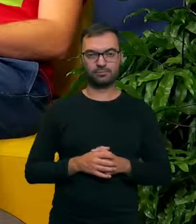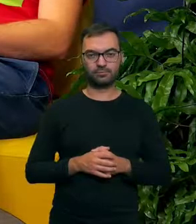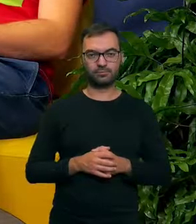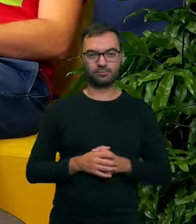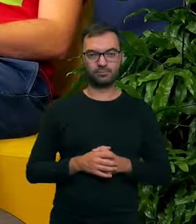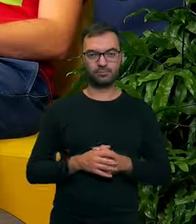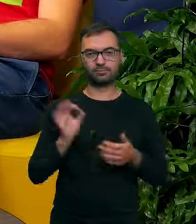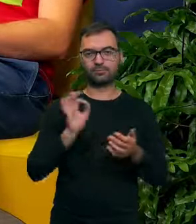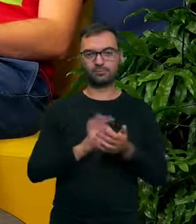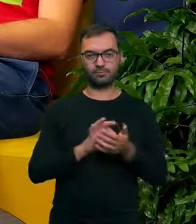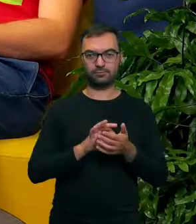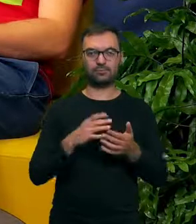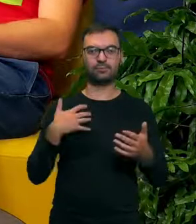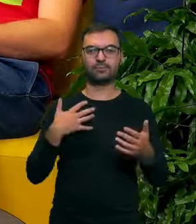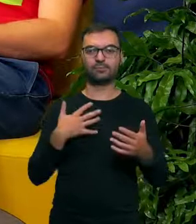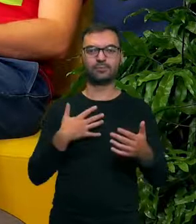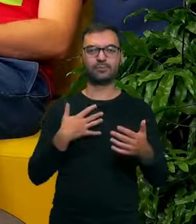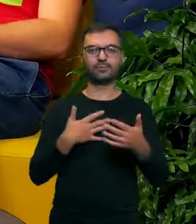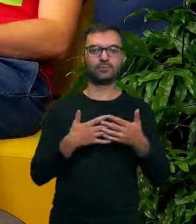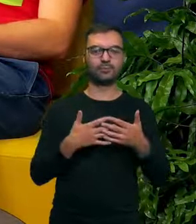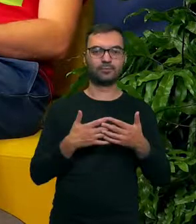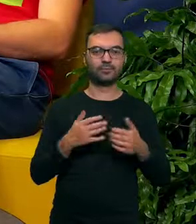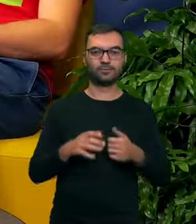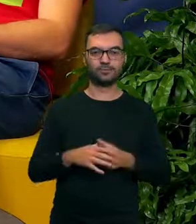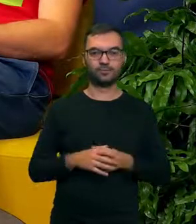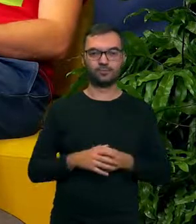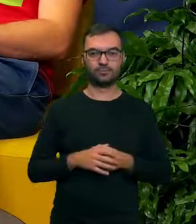bliższa mi jest na pewno ta...